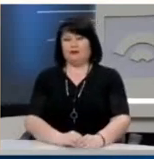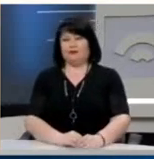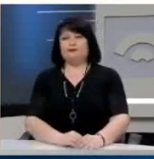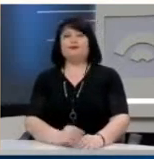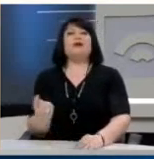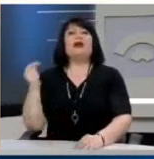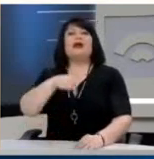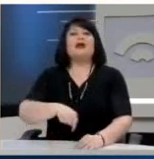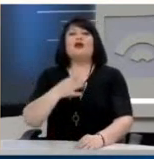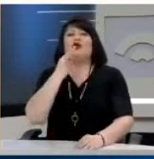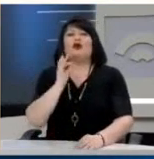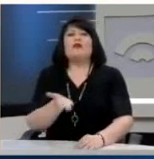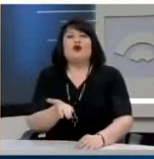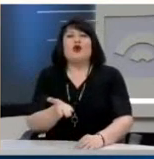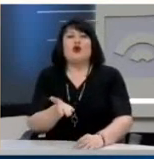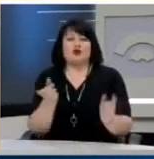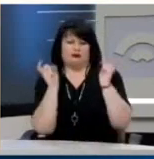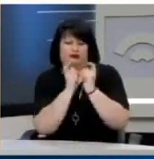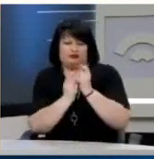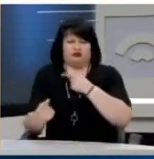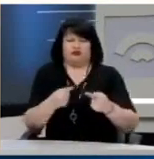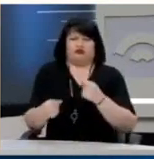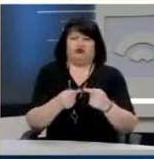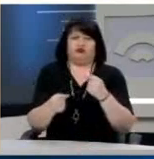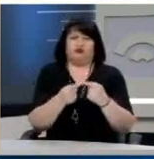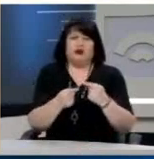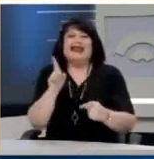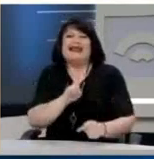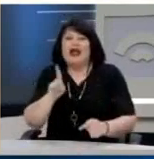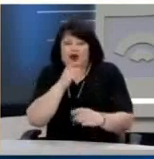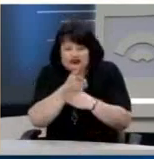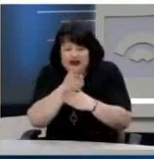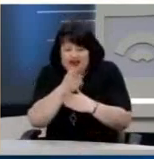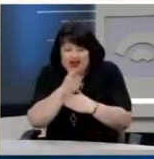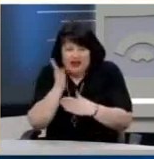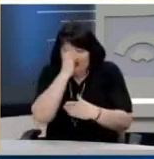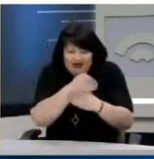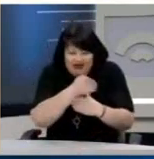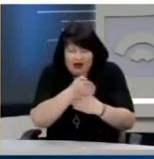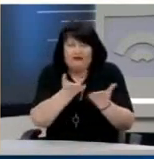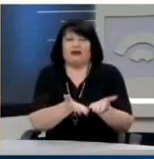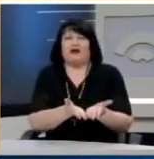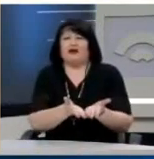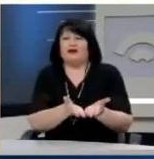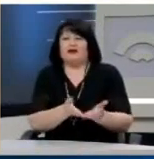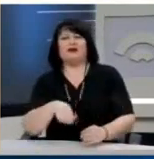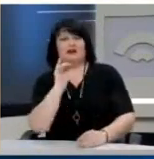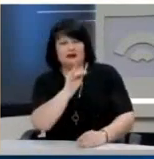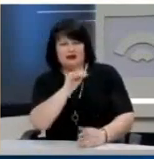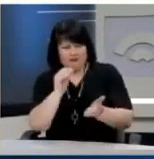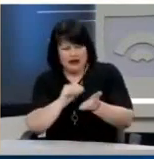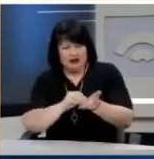Δεν ήρθα σήμερα εδώ για να αντιδικήσω με τον κρυπτόμενο κύριο Μητσοτάκη, του έχω